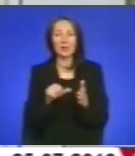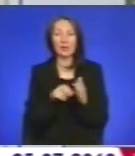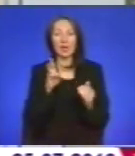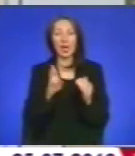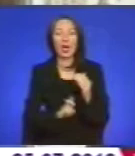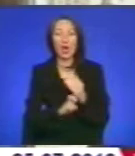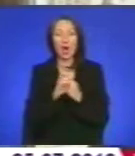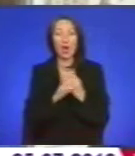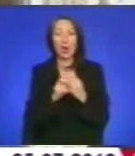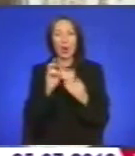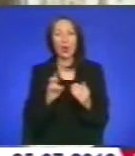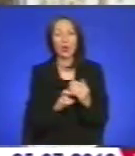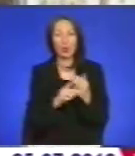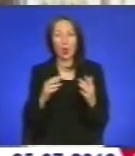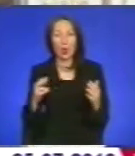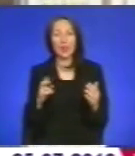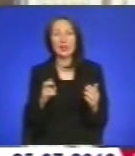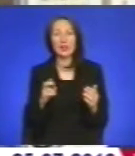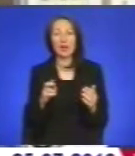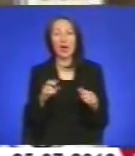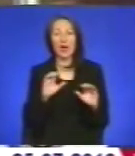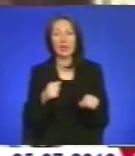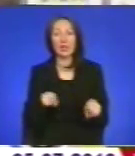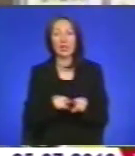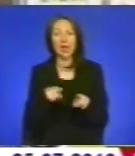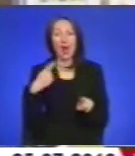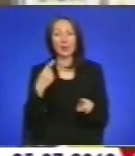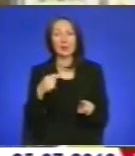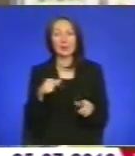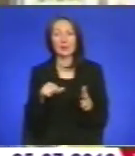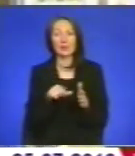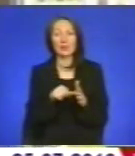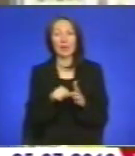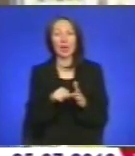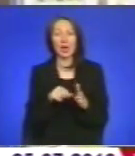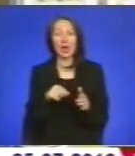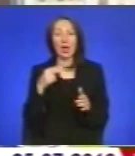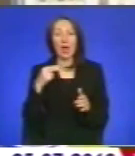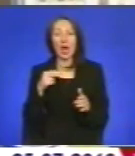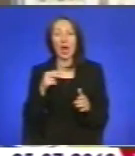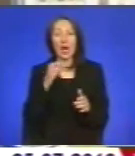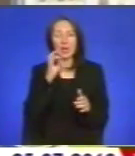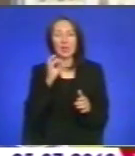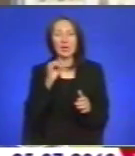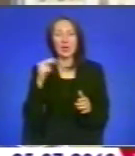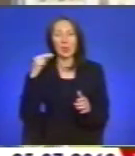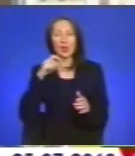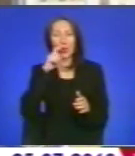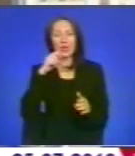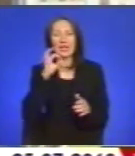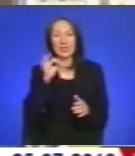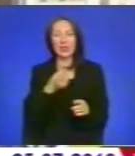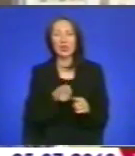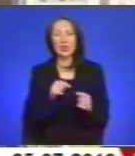міста. Президент України Віктор Федорович Янукович сказав, що саме ця дата є головною в цьому році і є